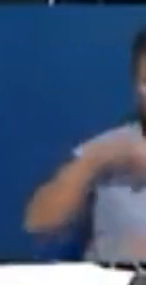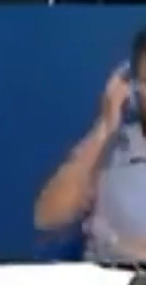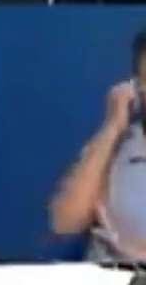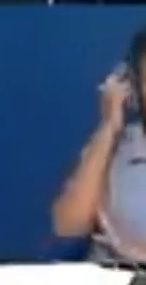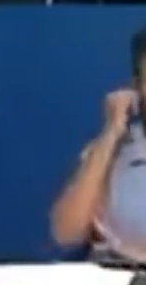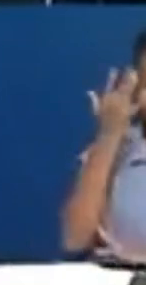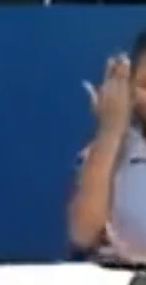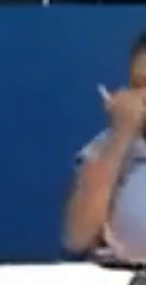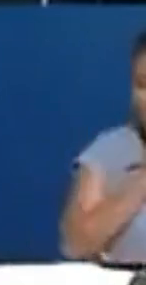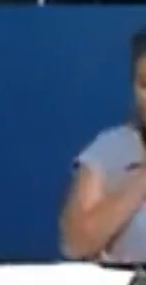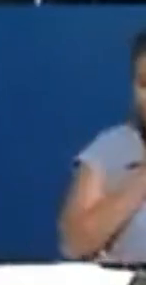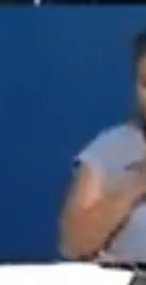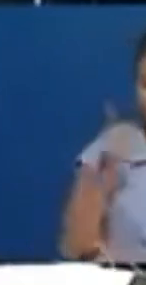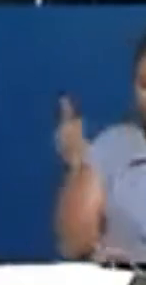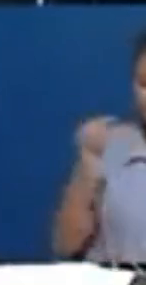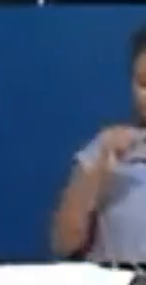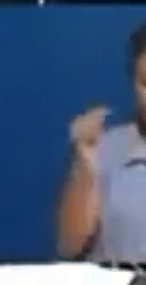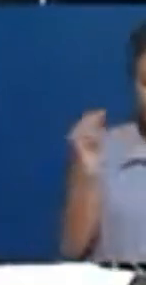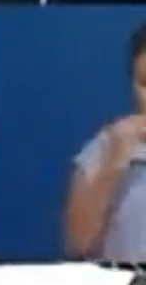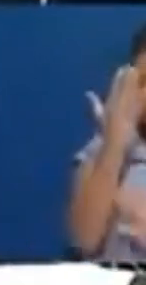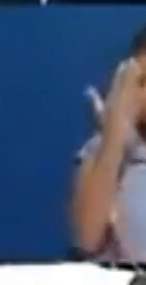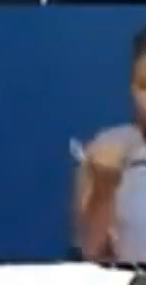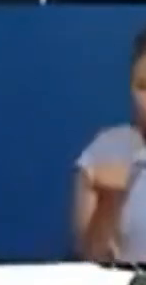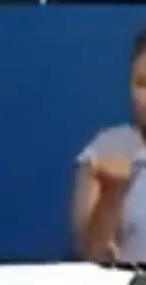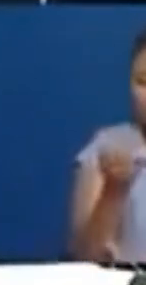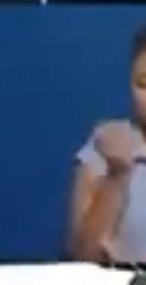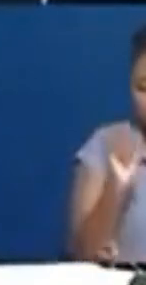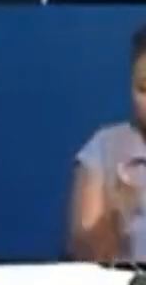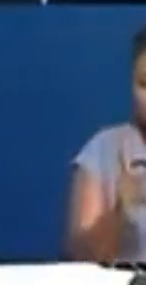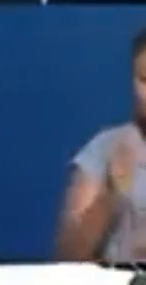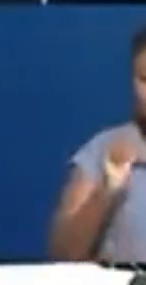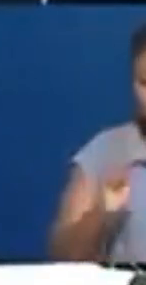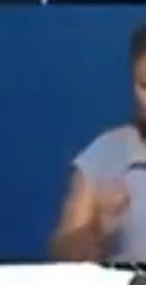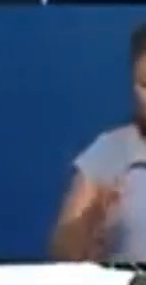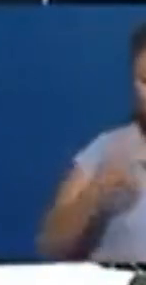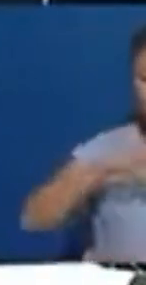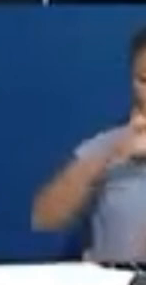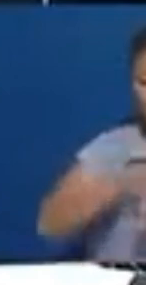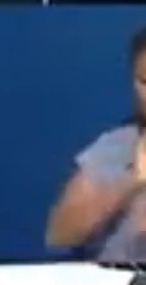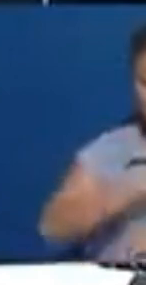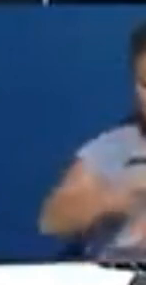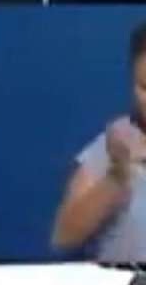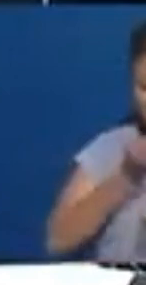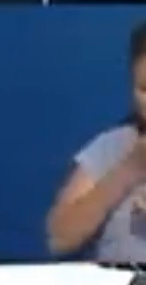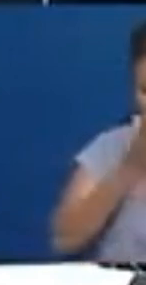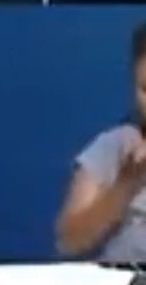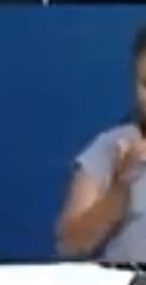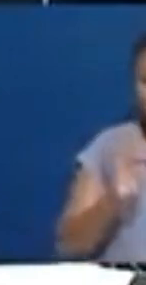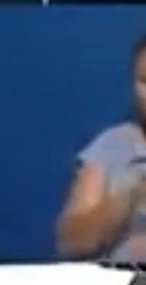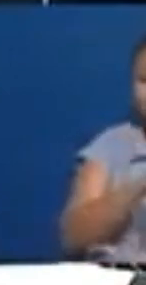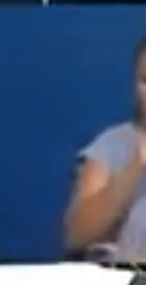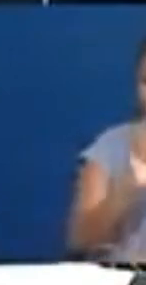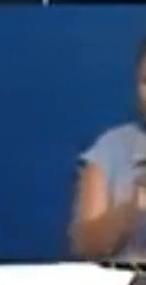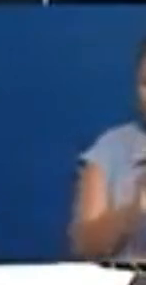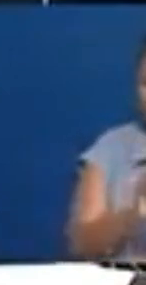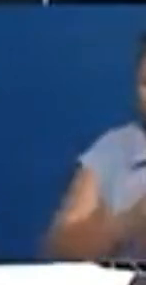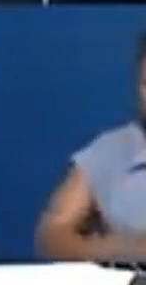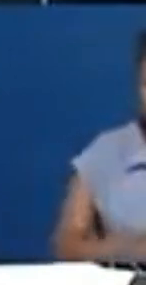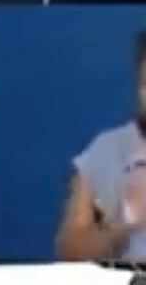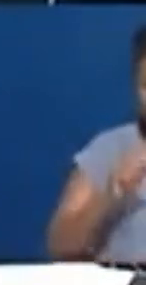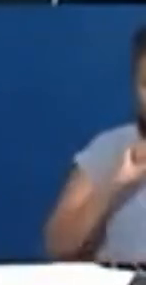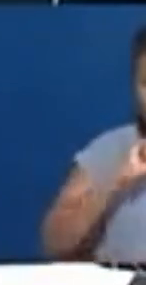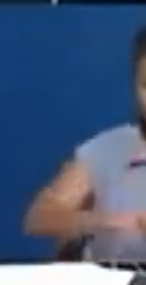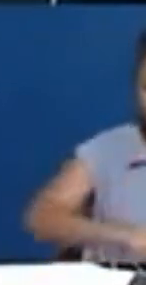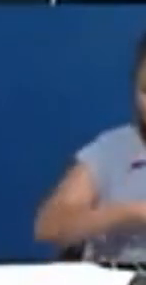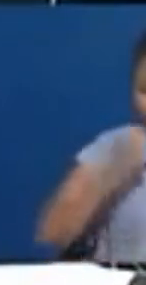hawa wanasema kwa nini? Naam, bila shaka tungepata hiyo nini, ndiposa wanauliza angekwepa ya mkini wakakumbatia